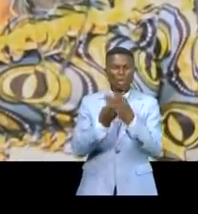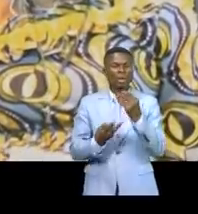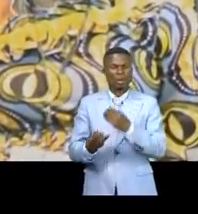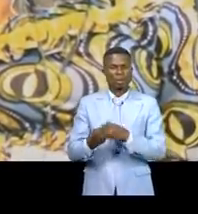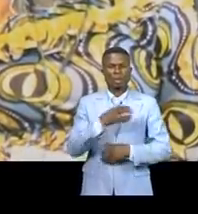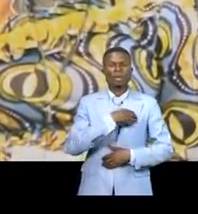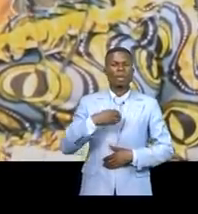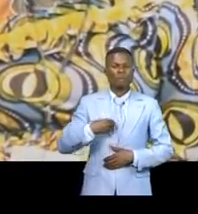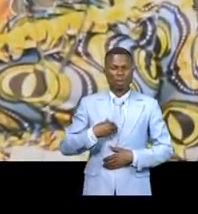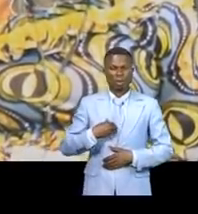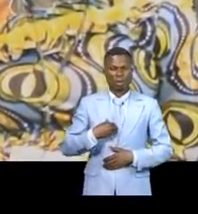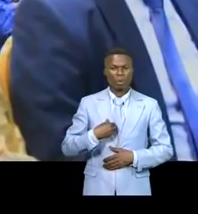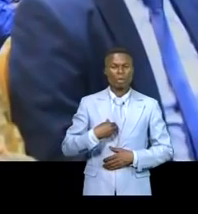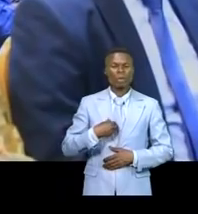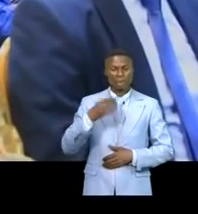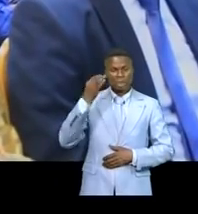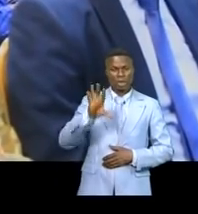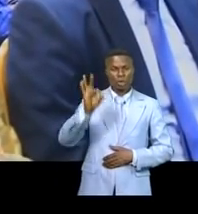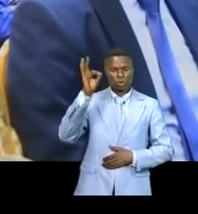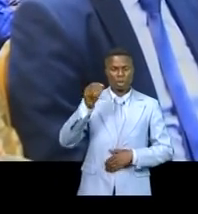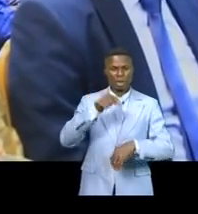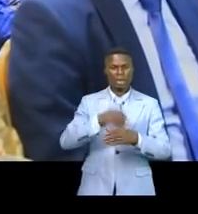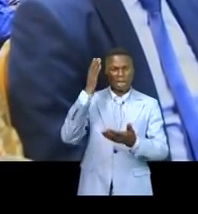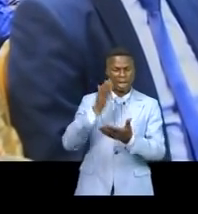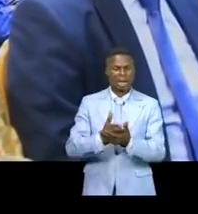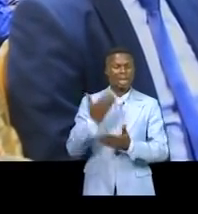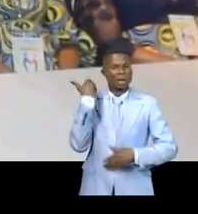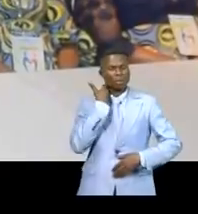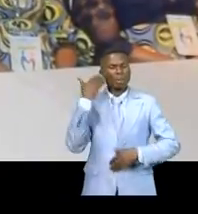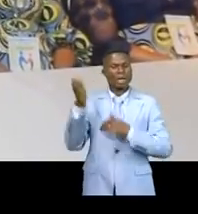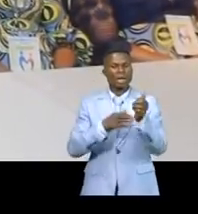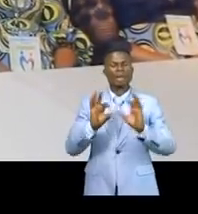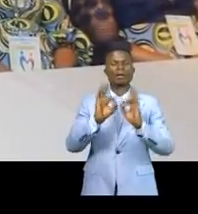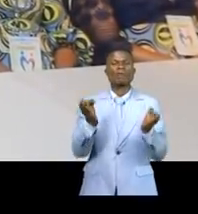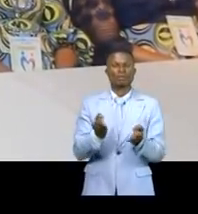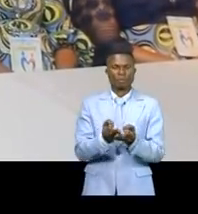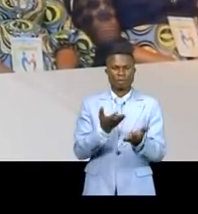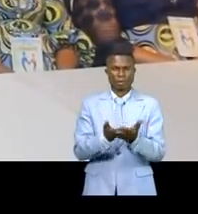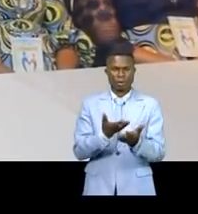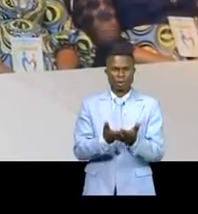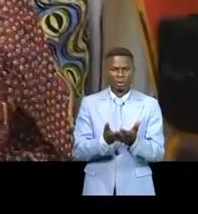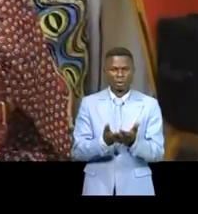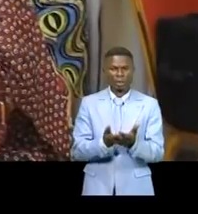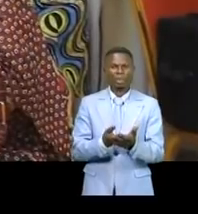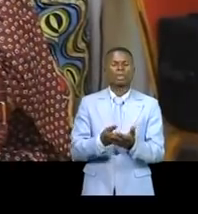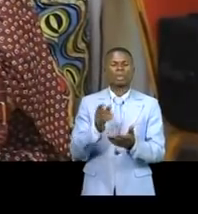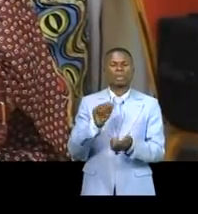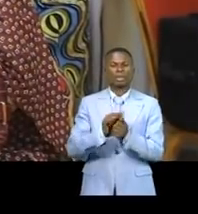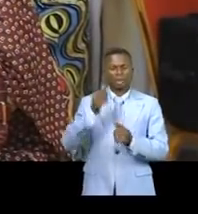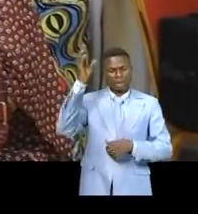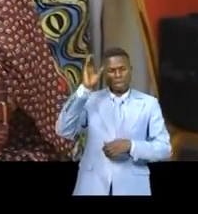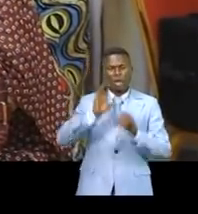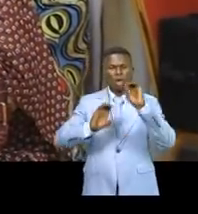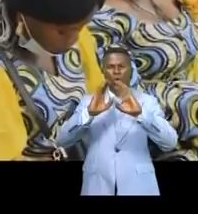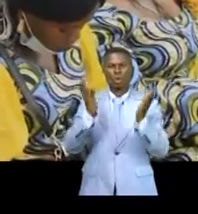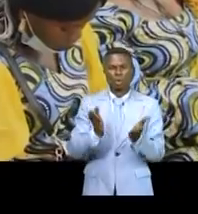les femmes ont vu juste pour trouver un moyen de stopper cette maladie qui ronge les familles. Scientifiques, psychologues, sexologues, médecins ont